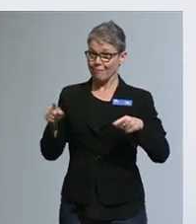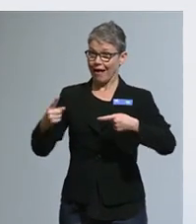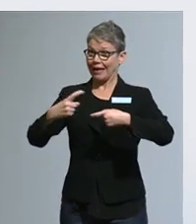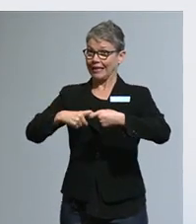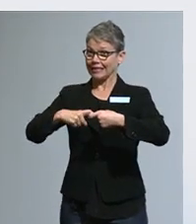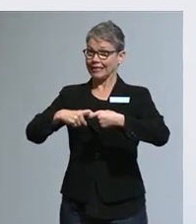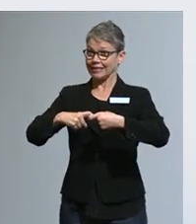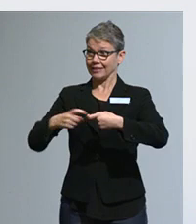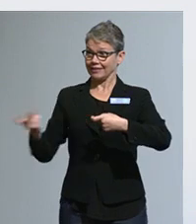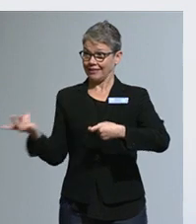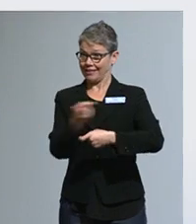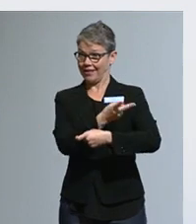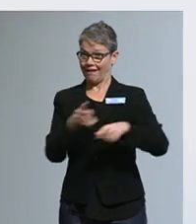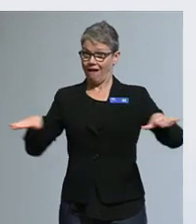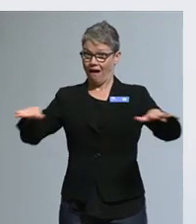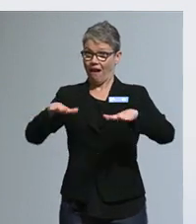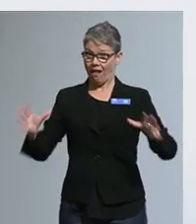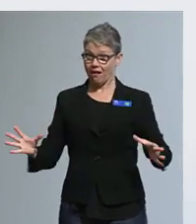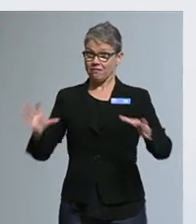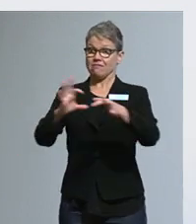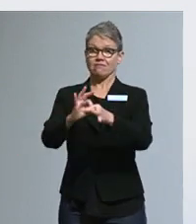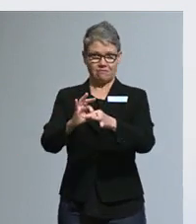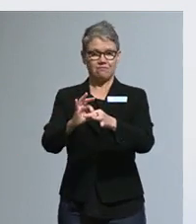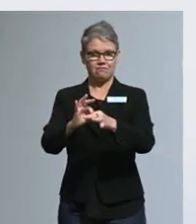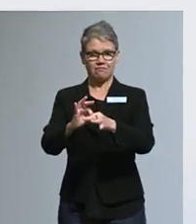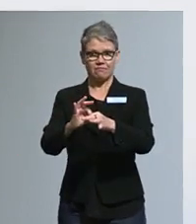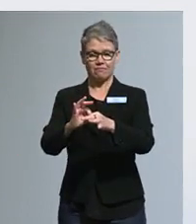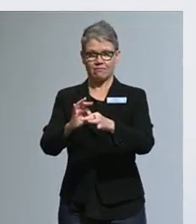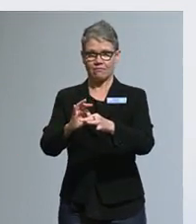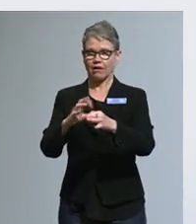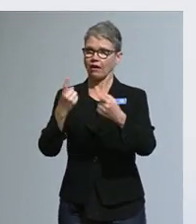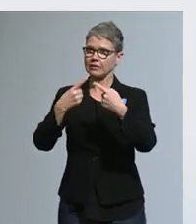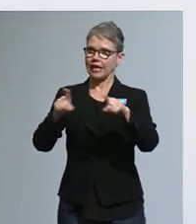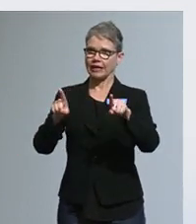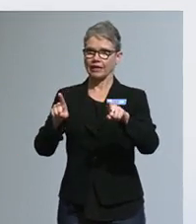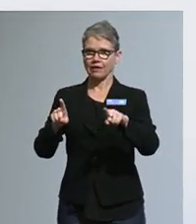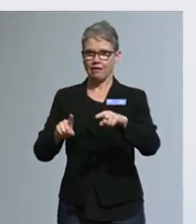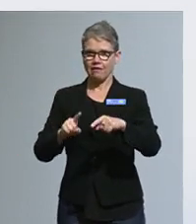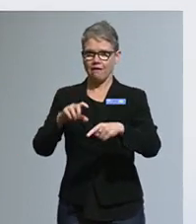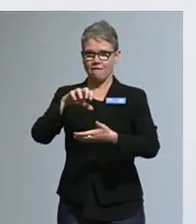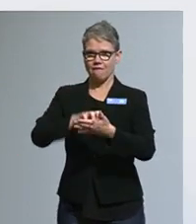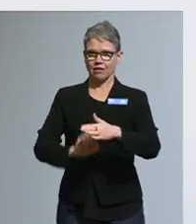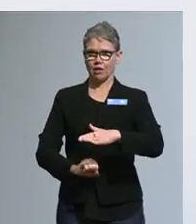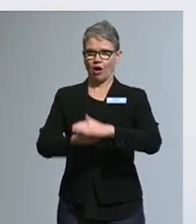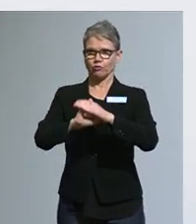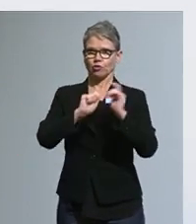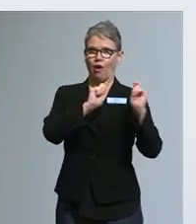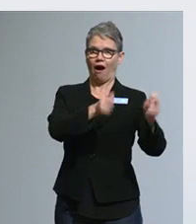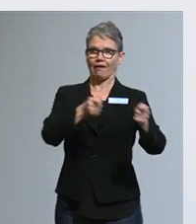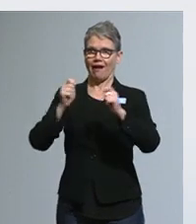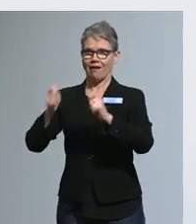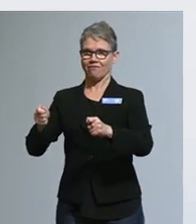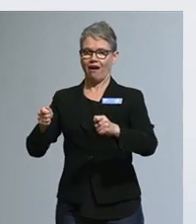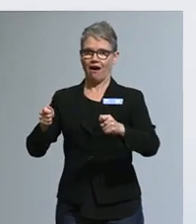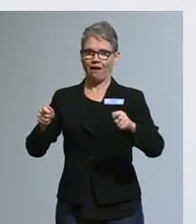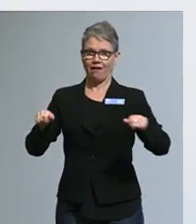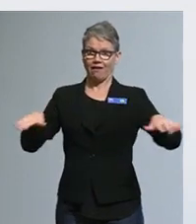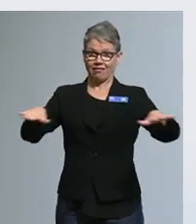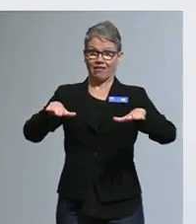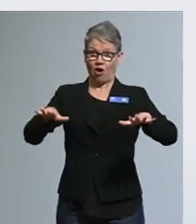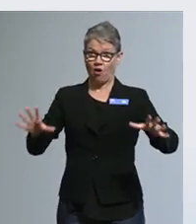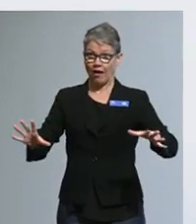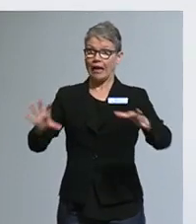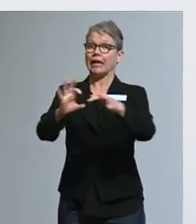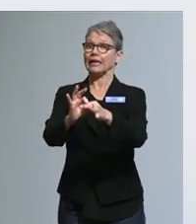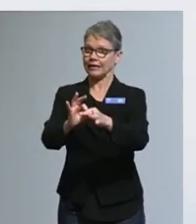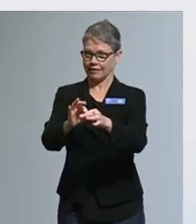tähän väliin, näiden kahden eri, ehkä tässä kohtaa valtionavustusta hakevan intressitahon välille kannattaa